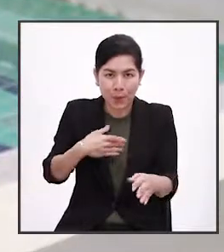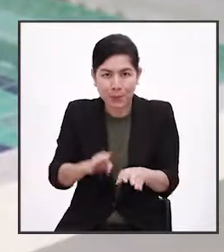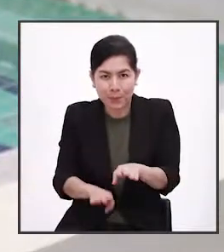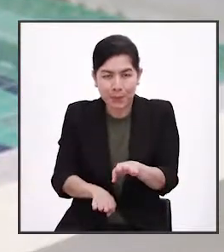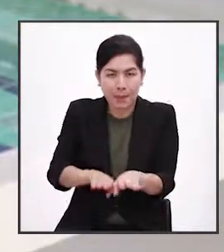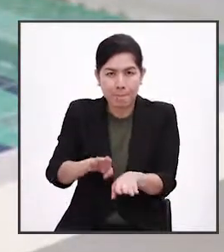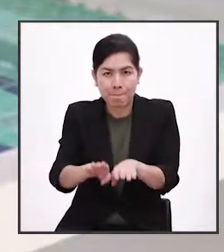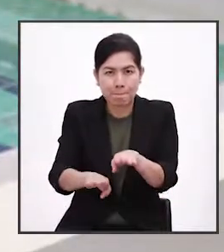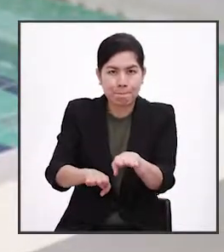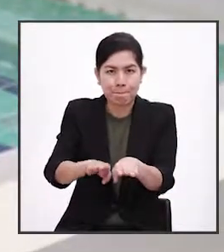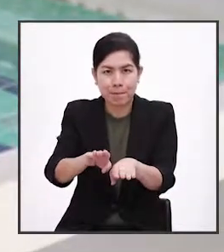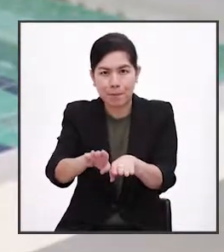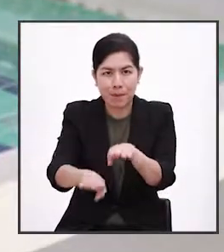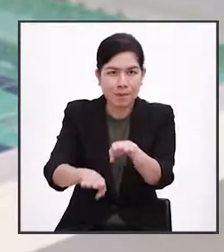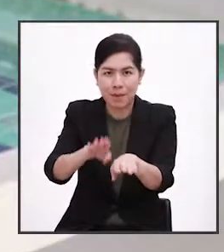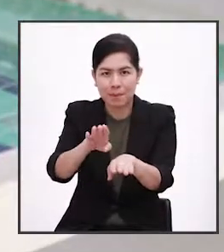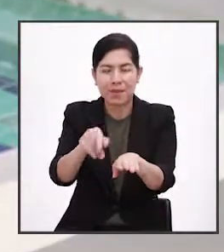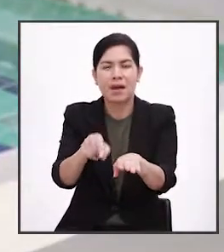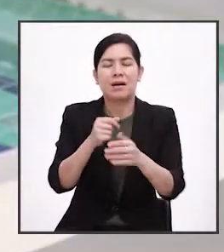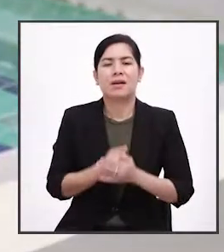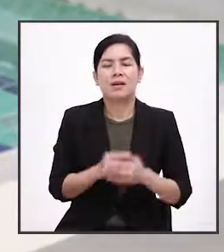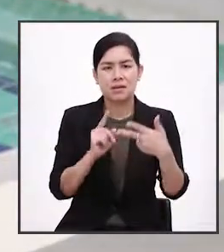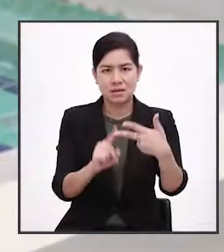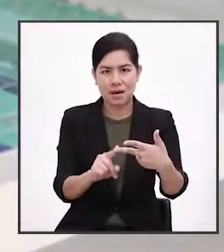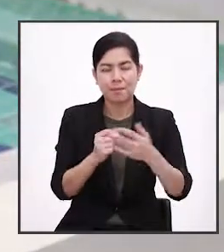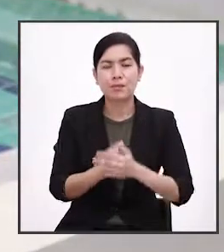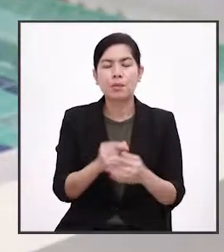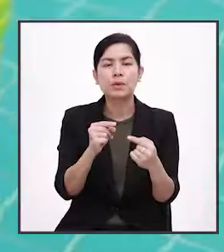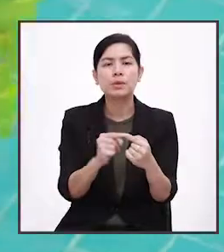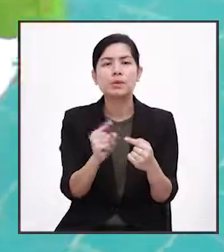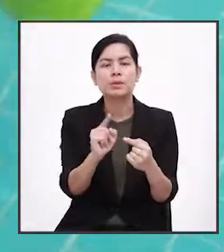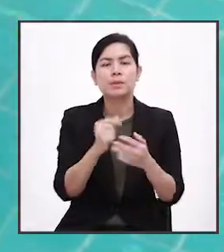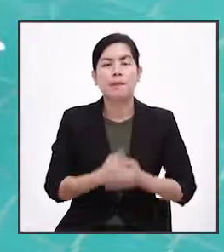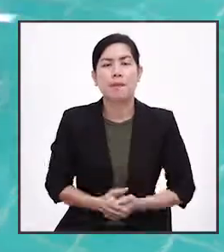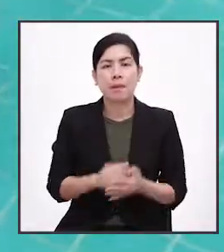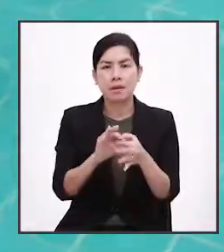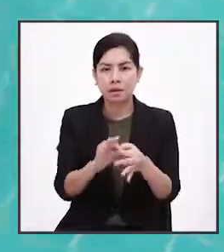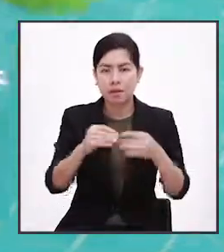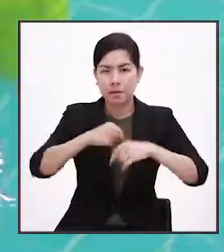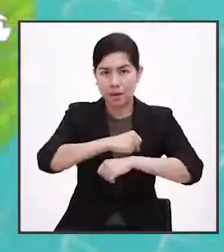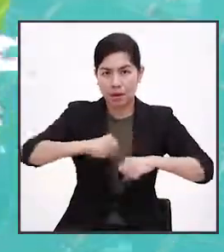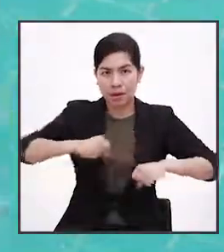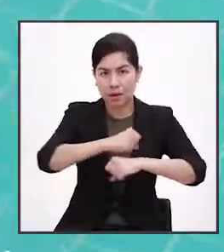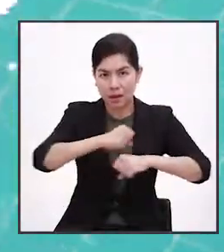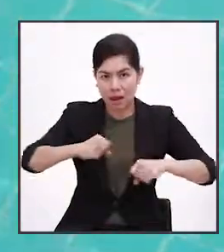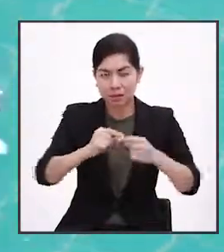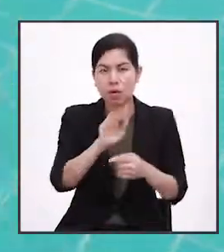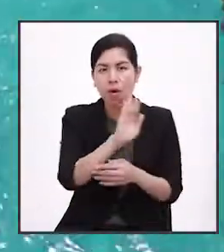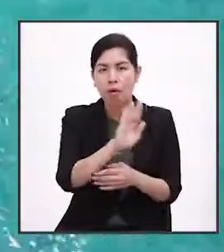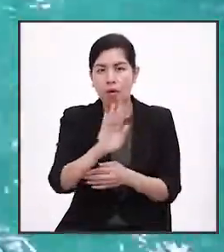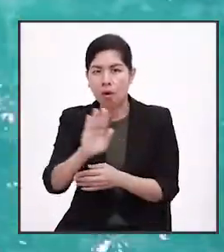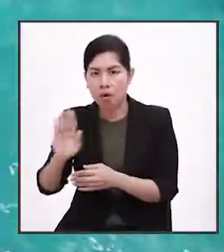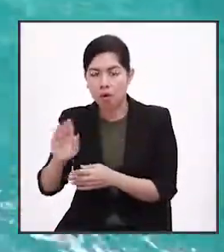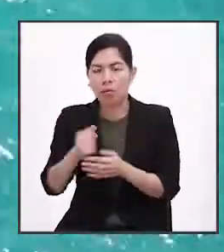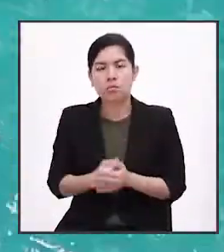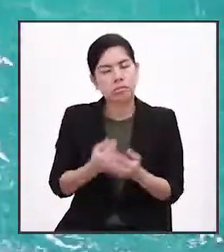ทรงตัวที่ดีขึ้นและส่วนสุดท้ายนะครับก็คือจะเป็นส่วนที่เป็นฝึกอันนี้เราจะคิดการออกกำลังกายที่เหมาะในผู้ป่วย